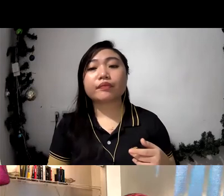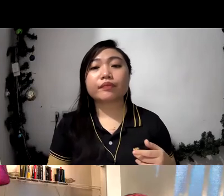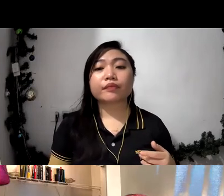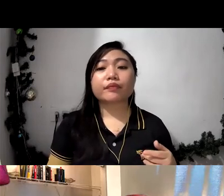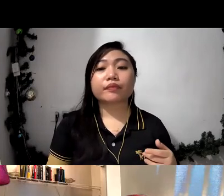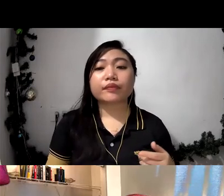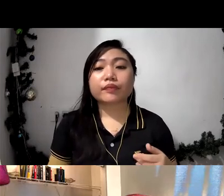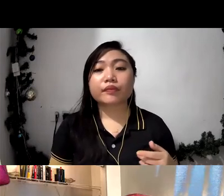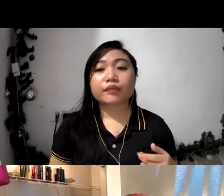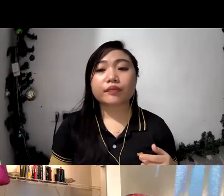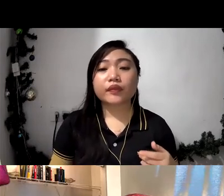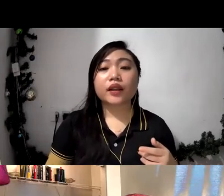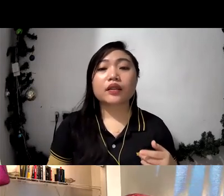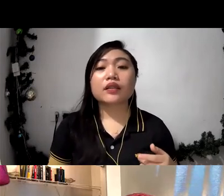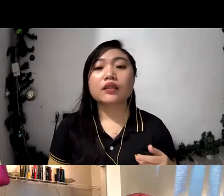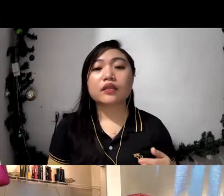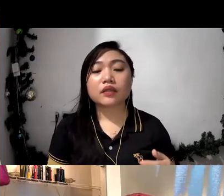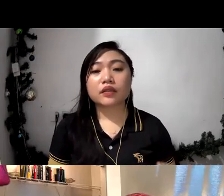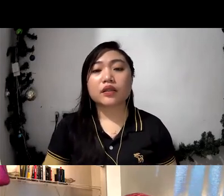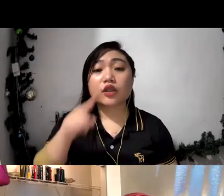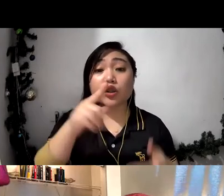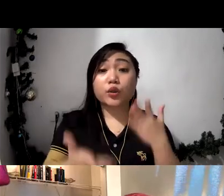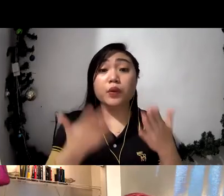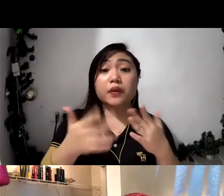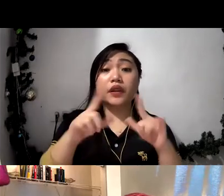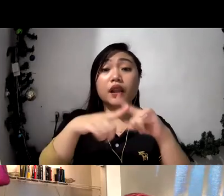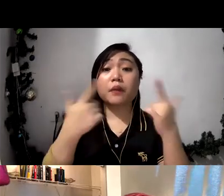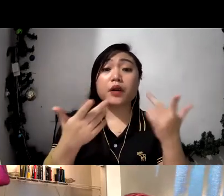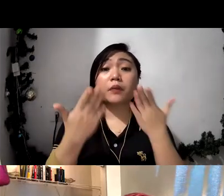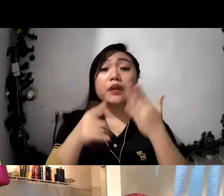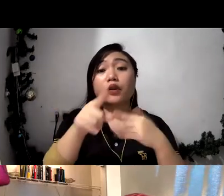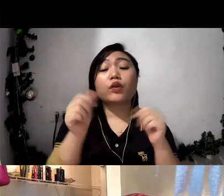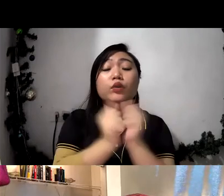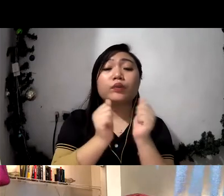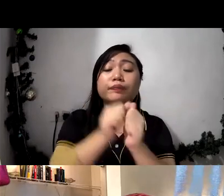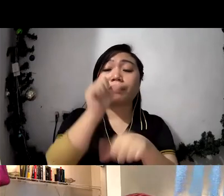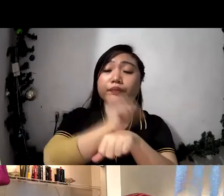working in the government, no? You may be in the library, but you're also working in the government.